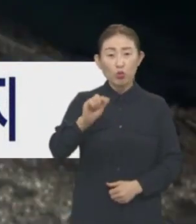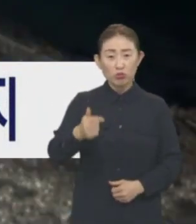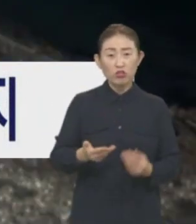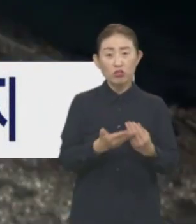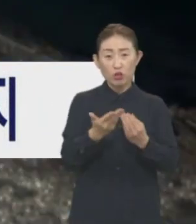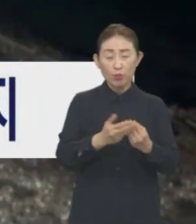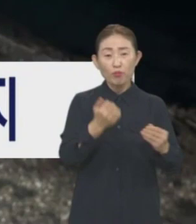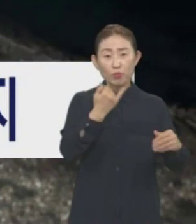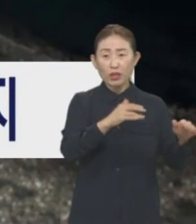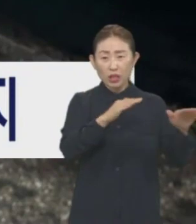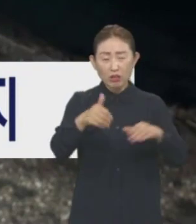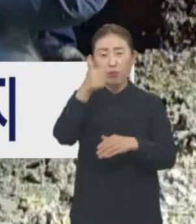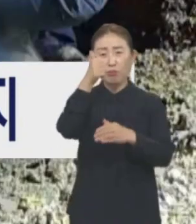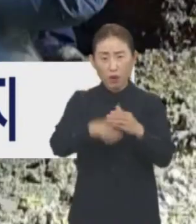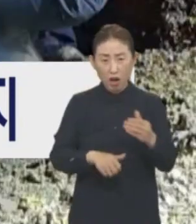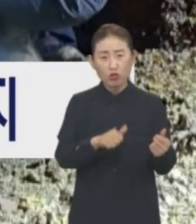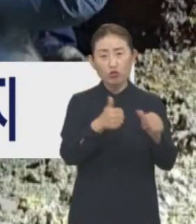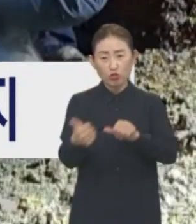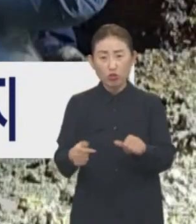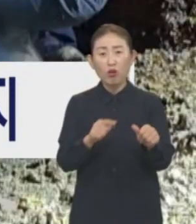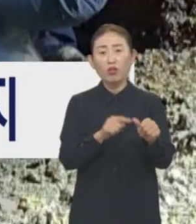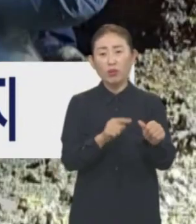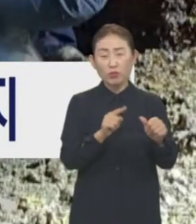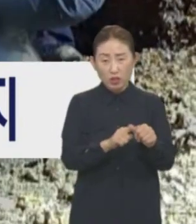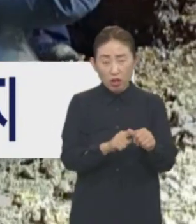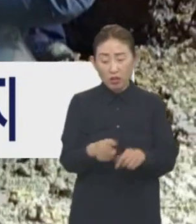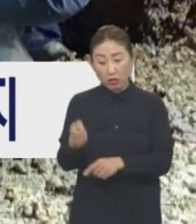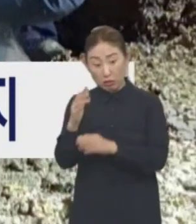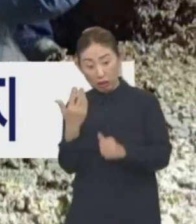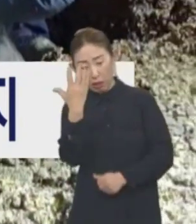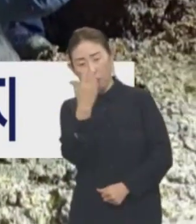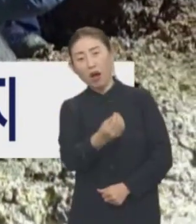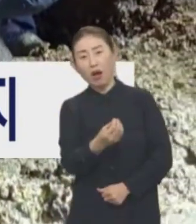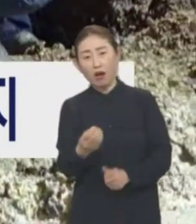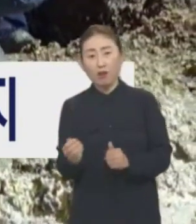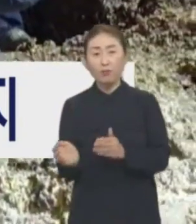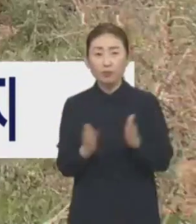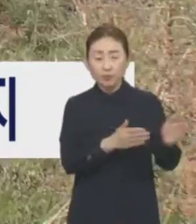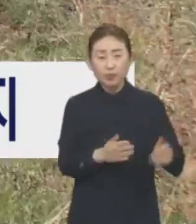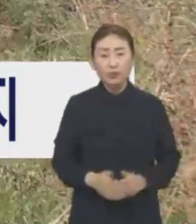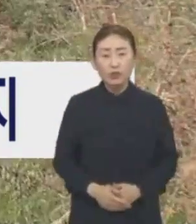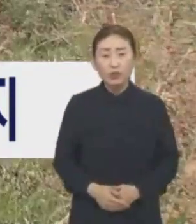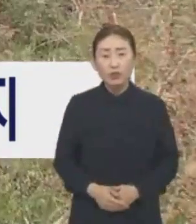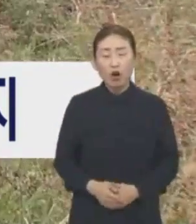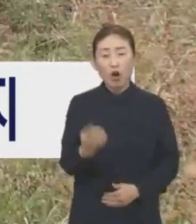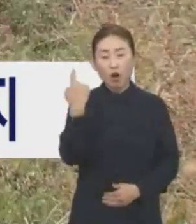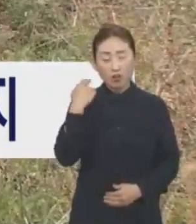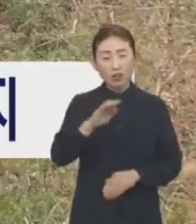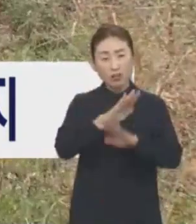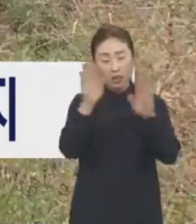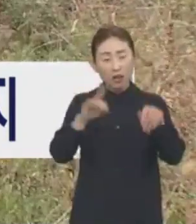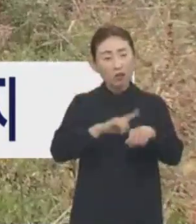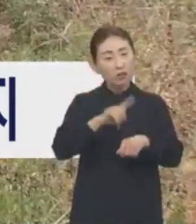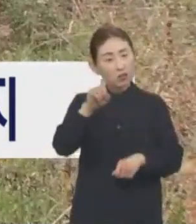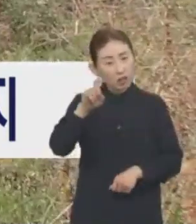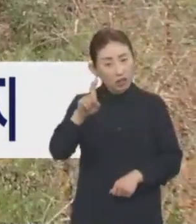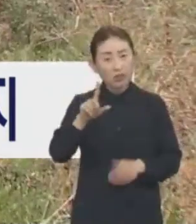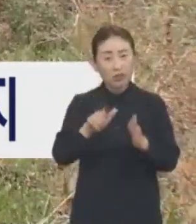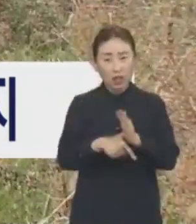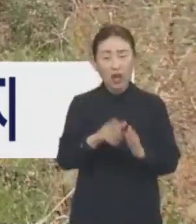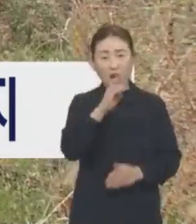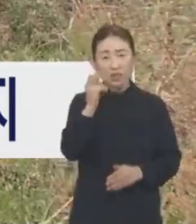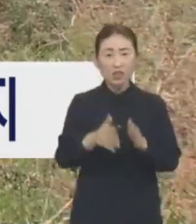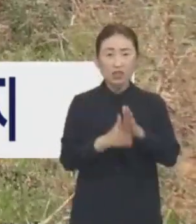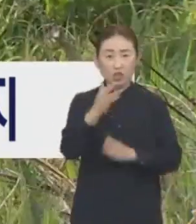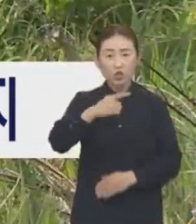소분점도에서 물에 빠져 숨진 61살 남성이 주변 낚시객에 의해 발견됐습니다. 앞서 어제 오전 11시 5분쯤엔